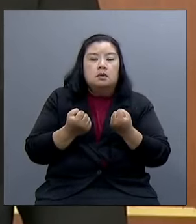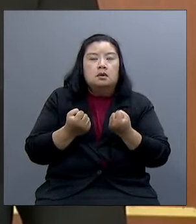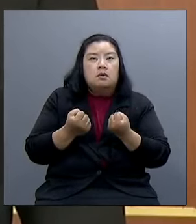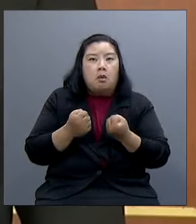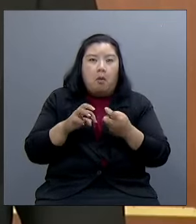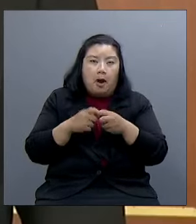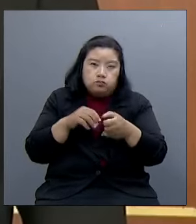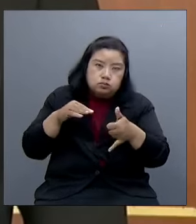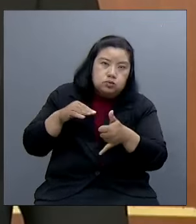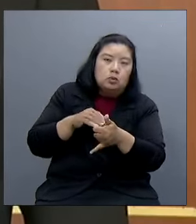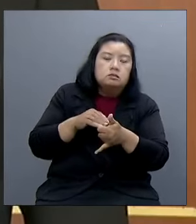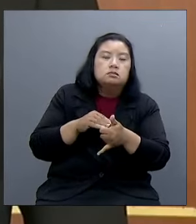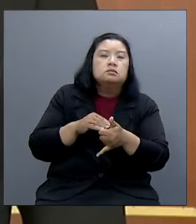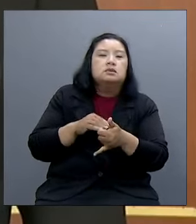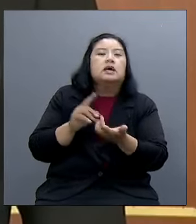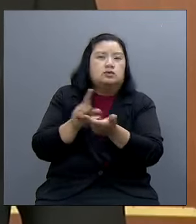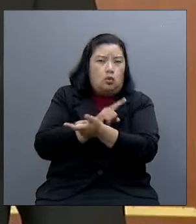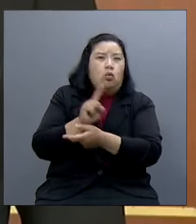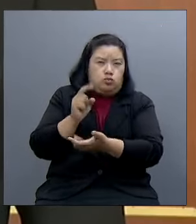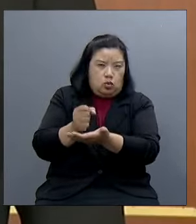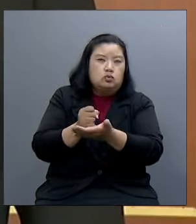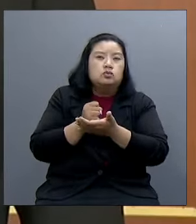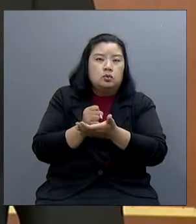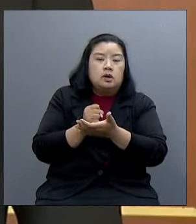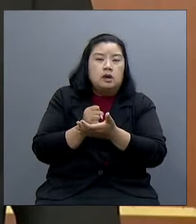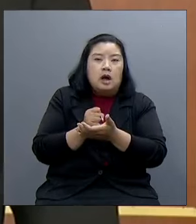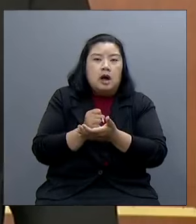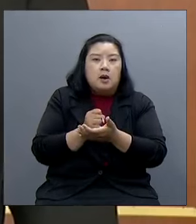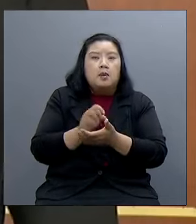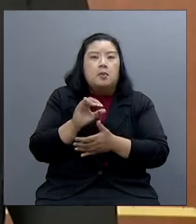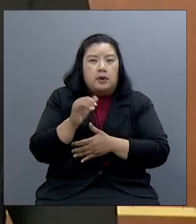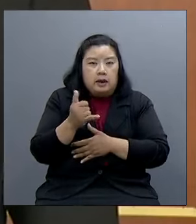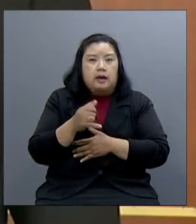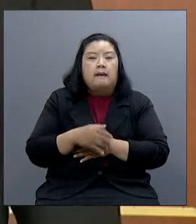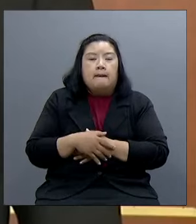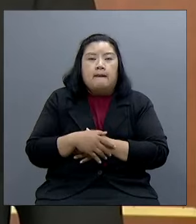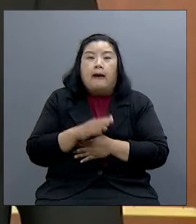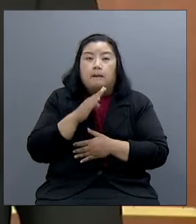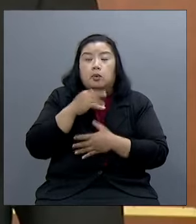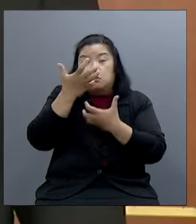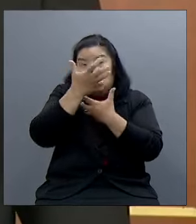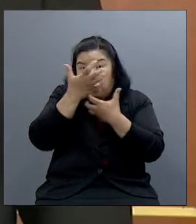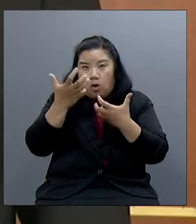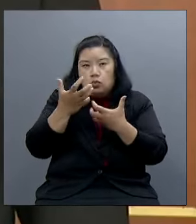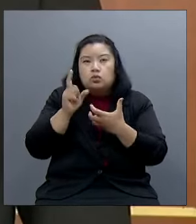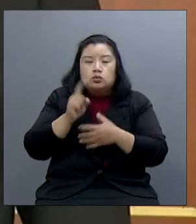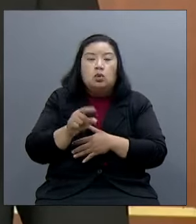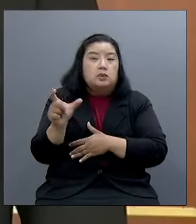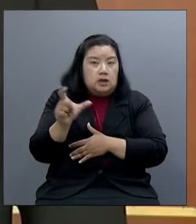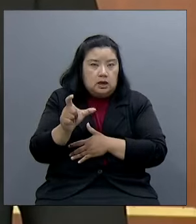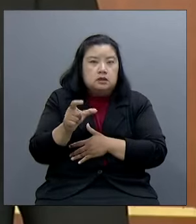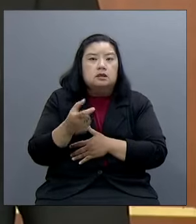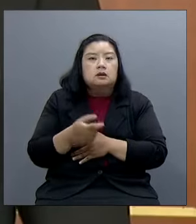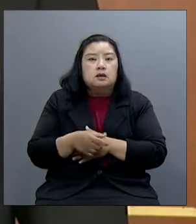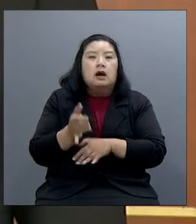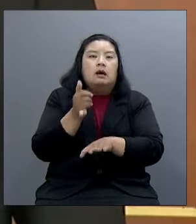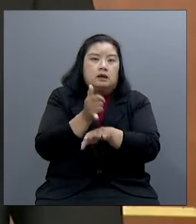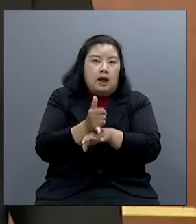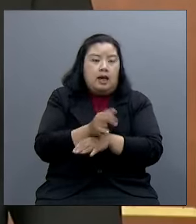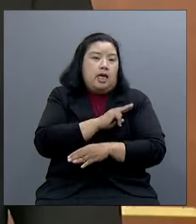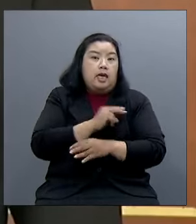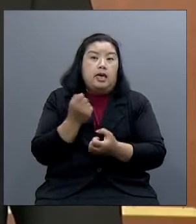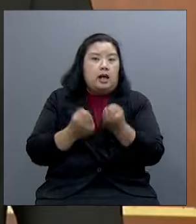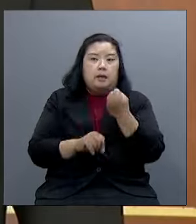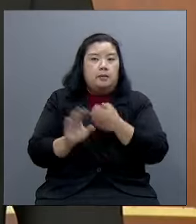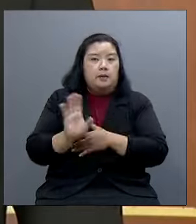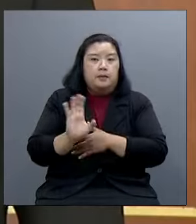าทำไงที่เช่นว่าอาจจะมีรถบริการให้คนที่เมาหรือว่ามีรถแท็กซี่อย่างที่ต่างประเทศก็ทำนะ